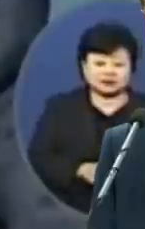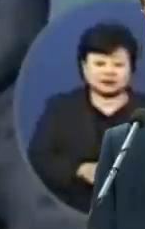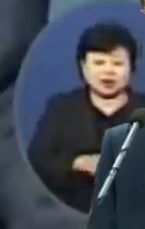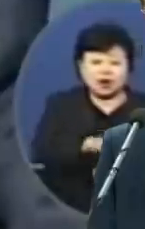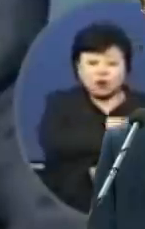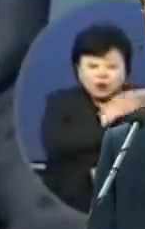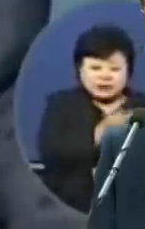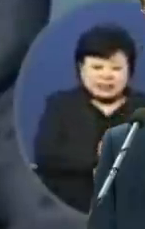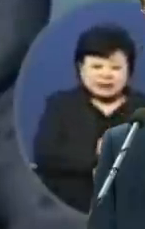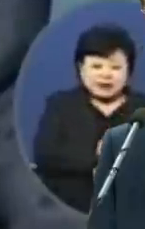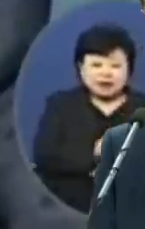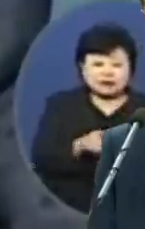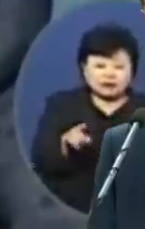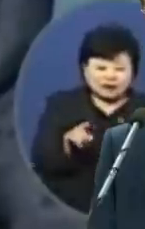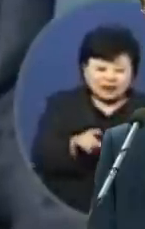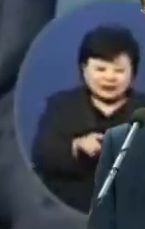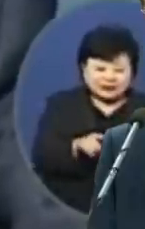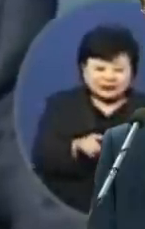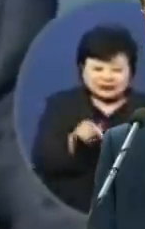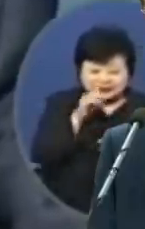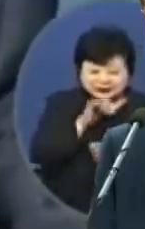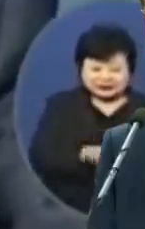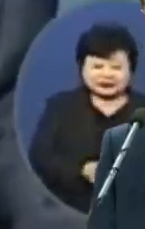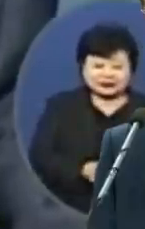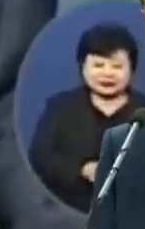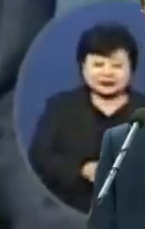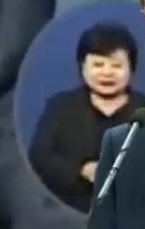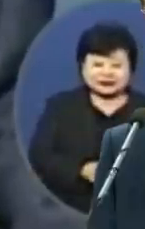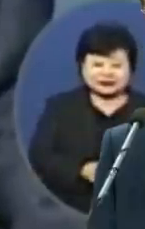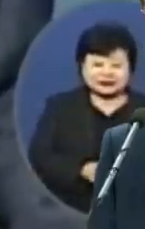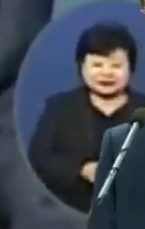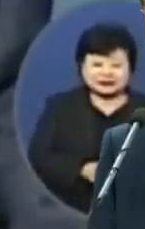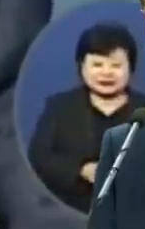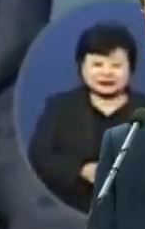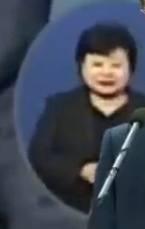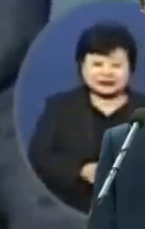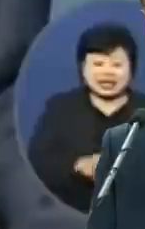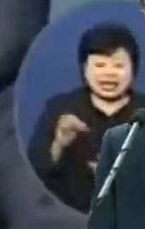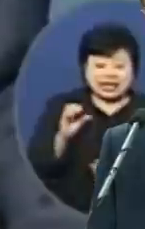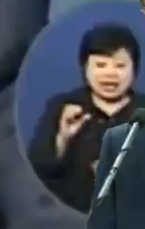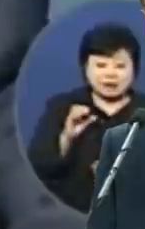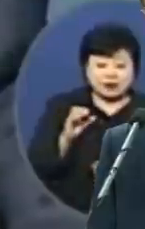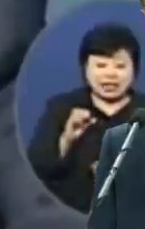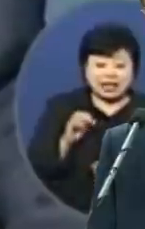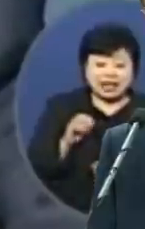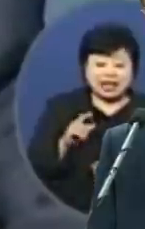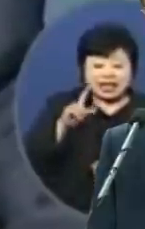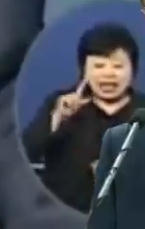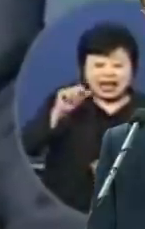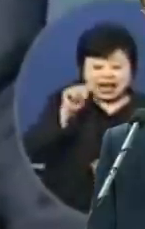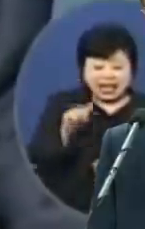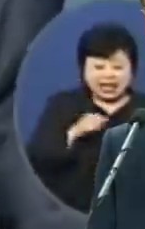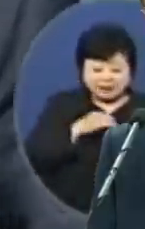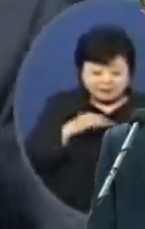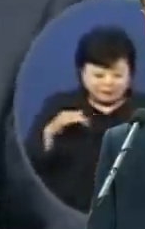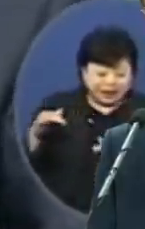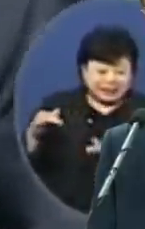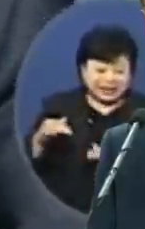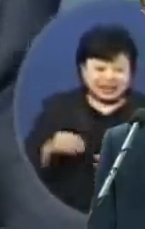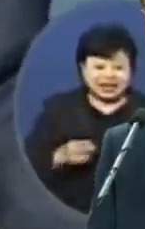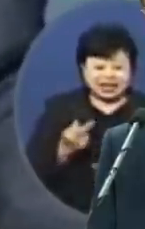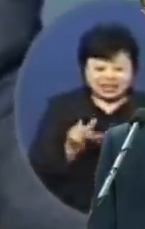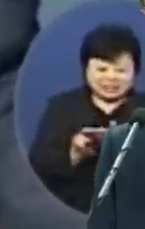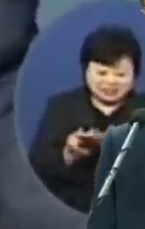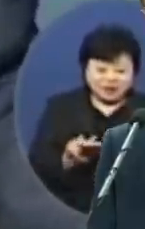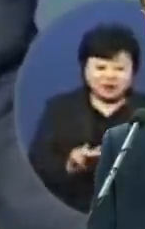권사님 여호수아 목사님 사모님하고 같이 캘리포니아에서 LA 해변가에 있는 섬에